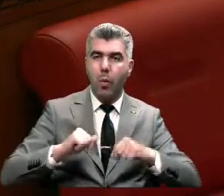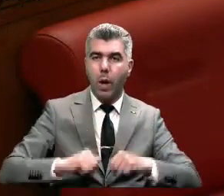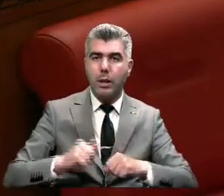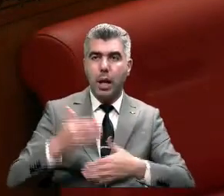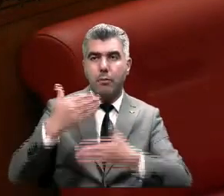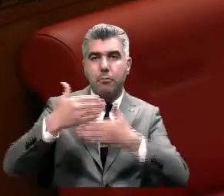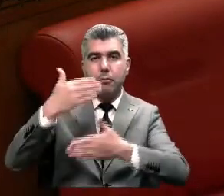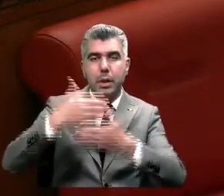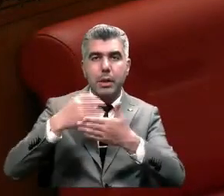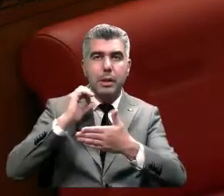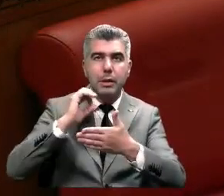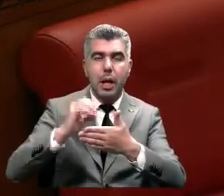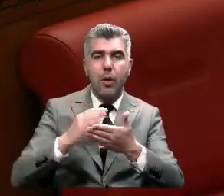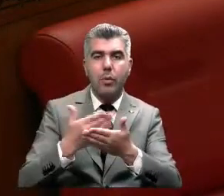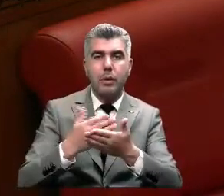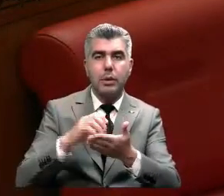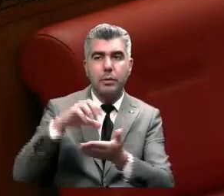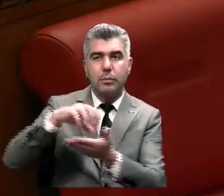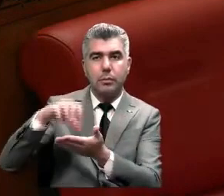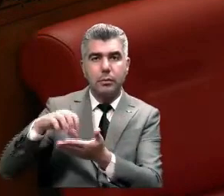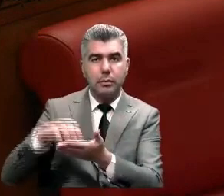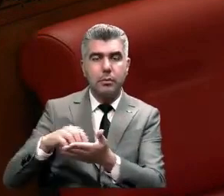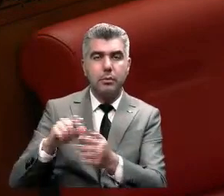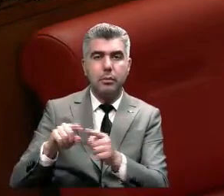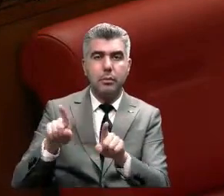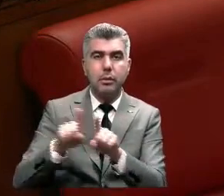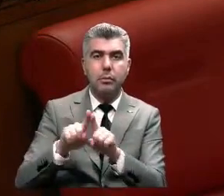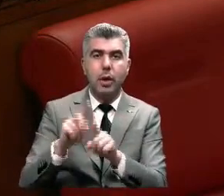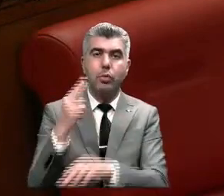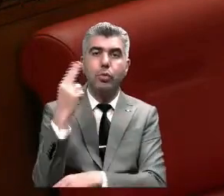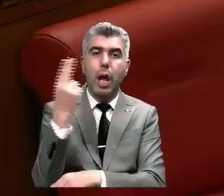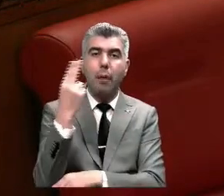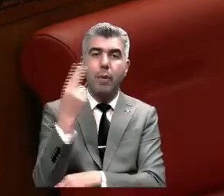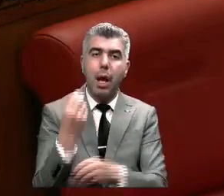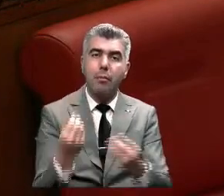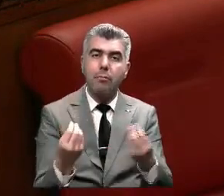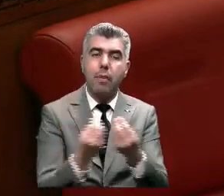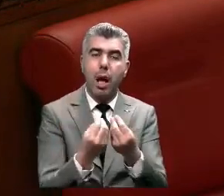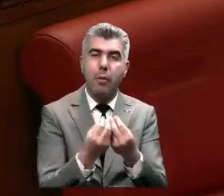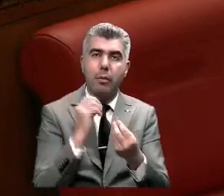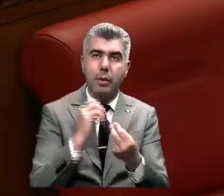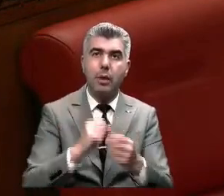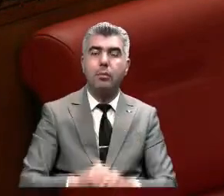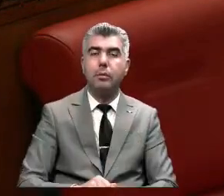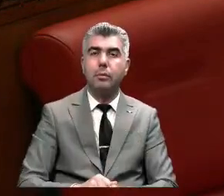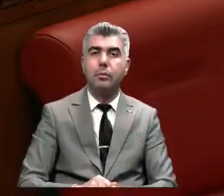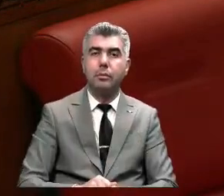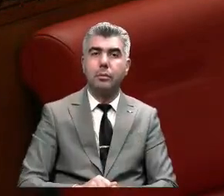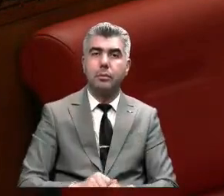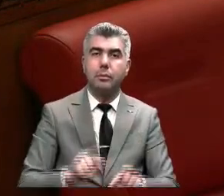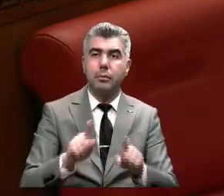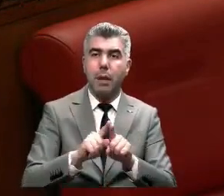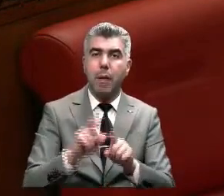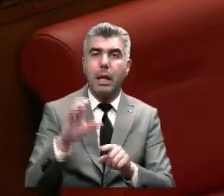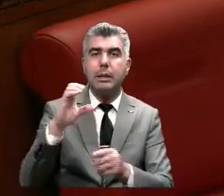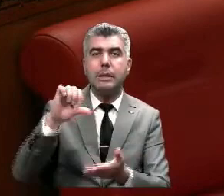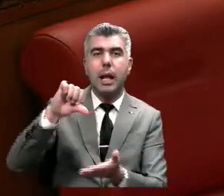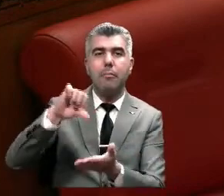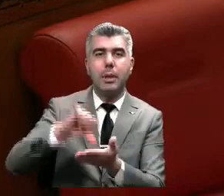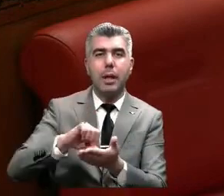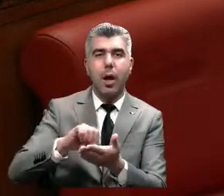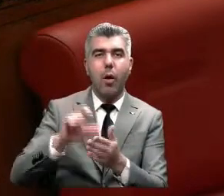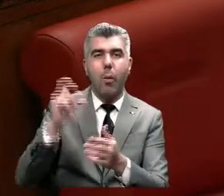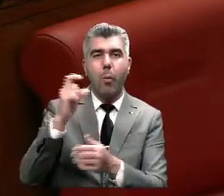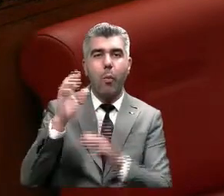الوطني والتعمير والإسكان وأكاديمية الفنون التقليدية التابعة لمسجد محمد الحسن الثاني، تدعيم